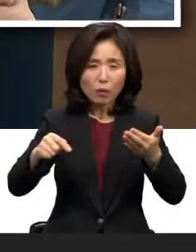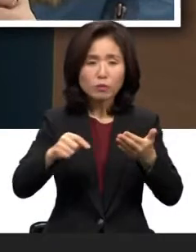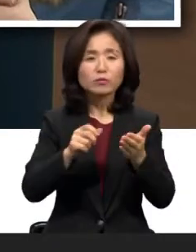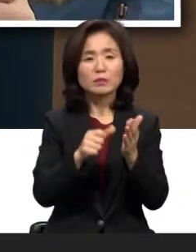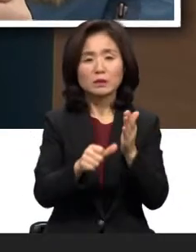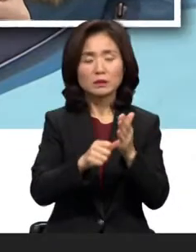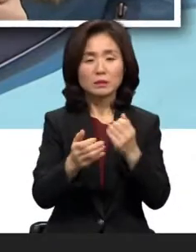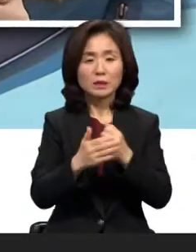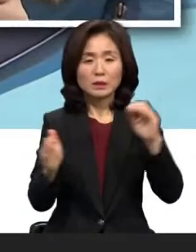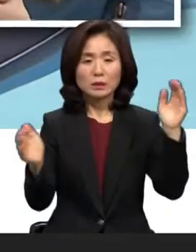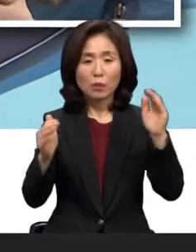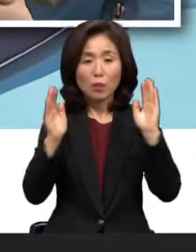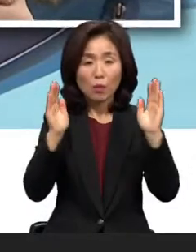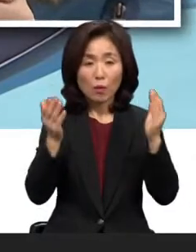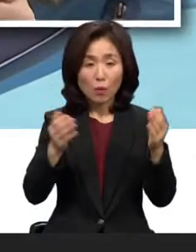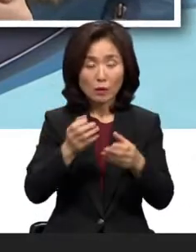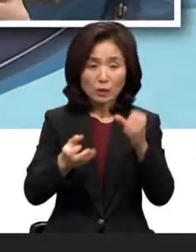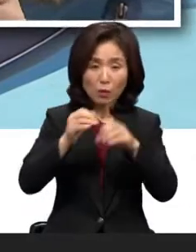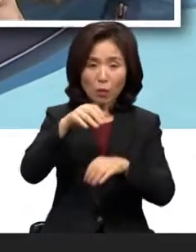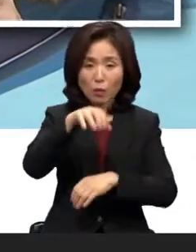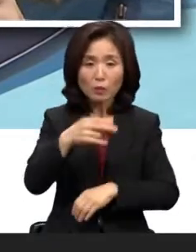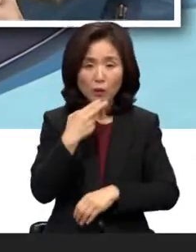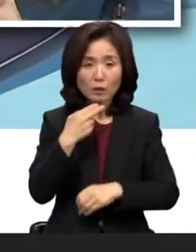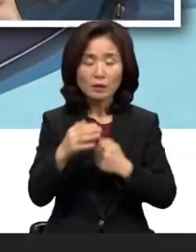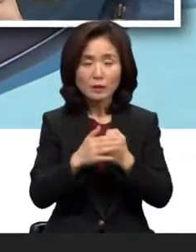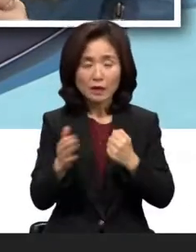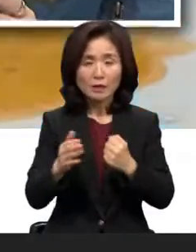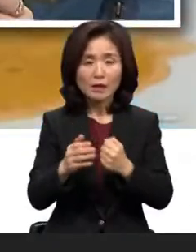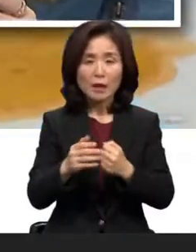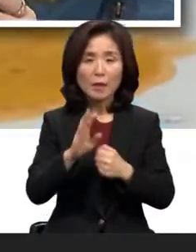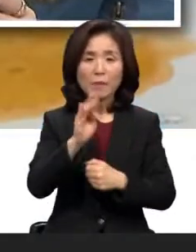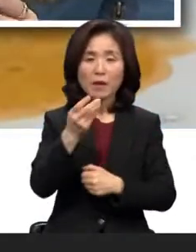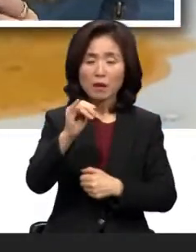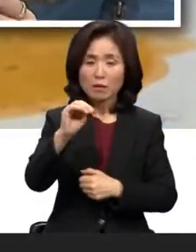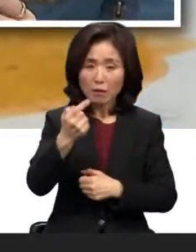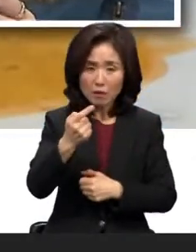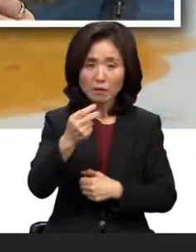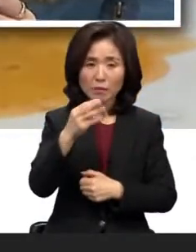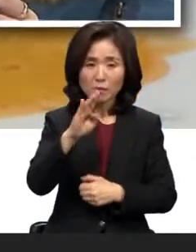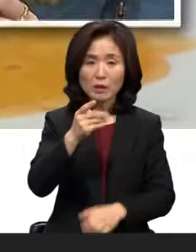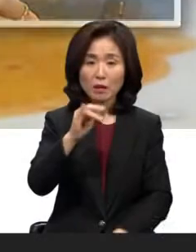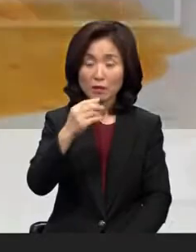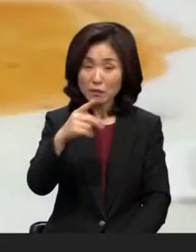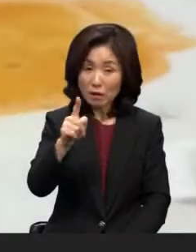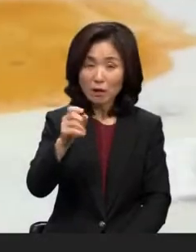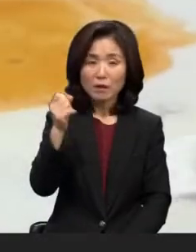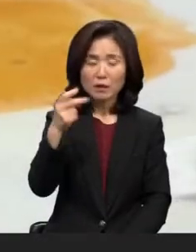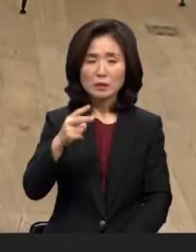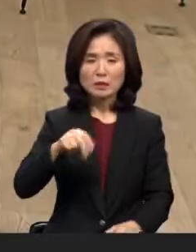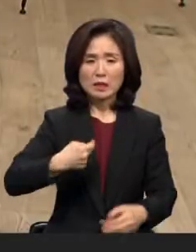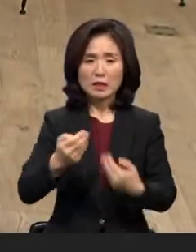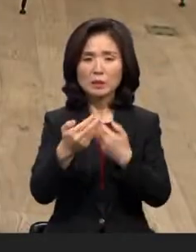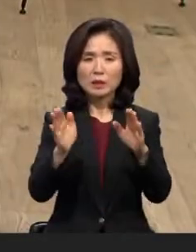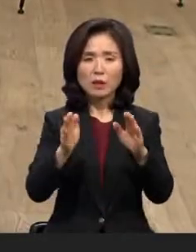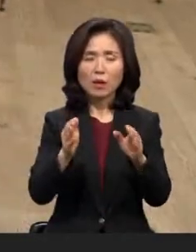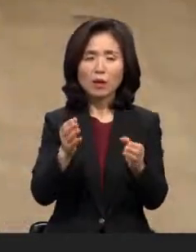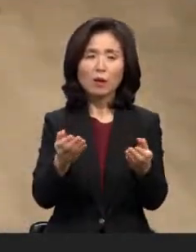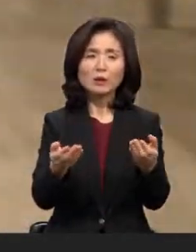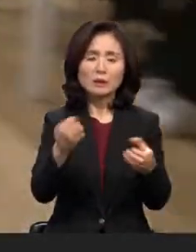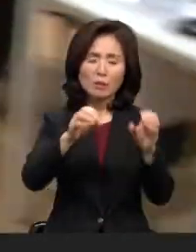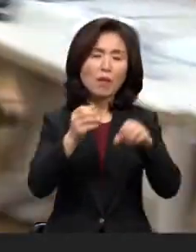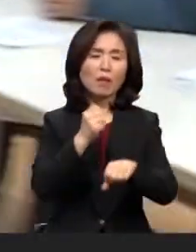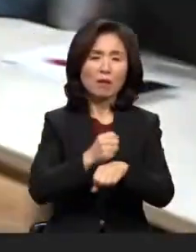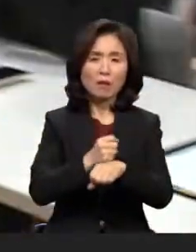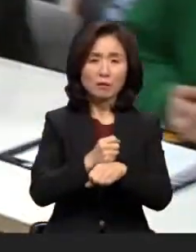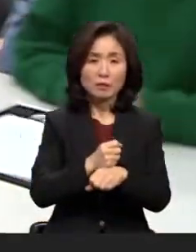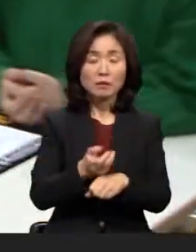없으니까 베란다에서, 거실에서, 아니 원룸에 사는 애들이 자기 방에서 작업을 하고 있습니다. 하지만 대학들은